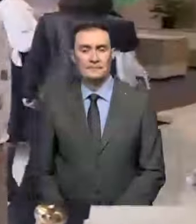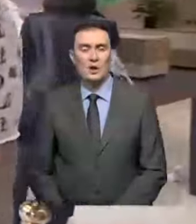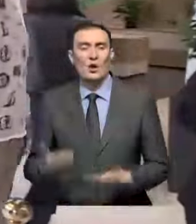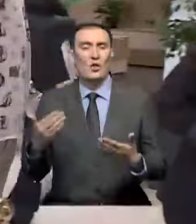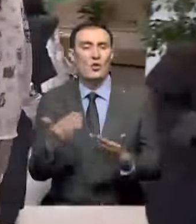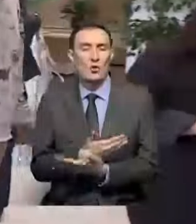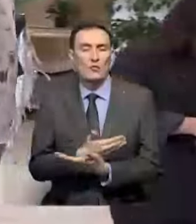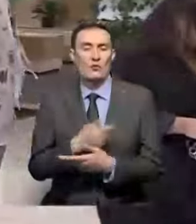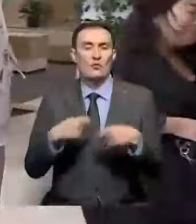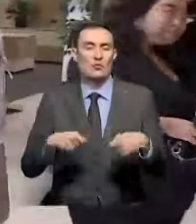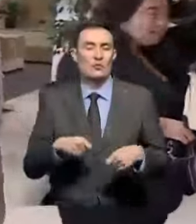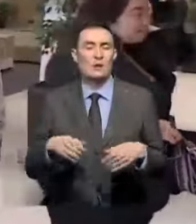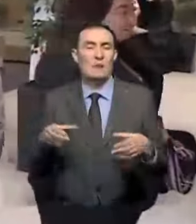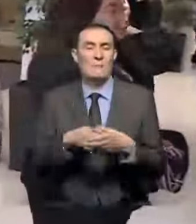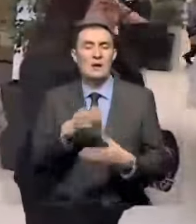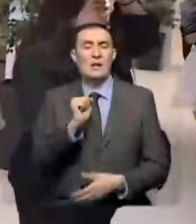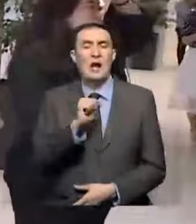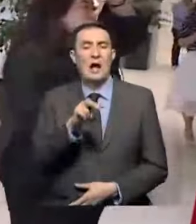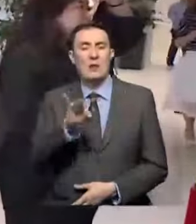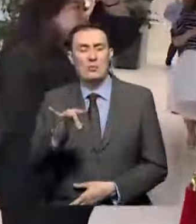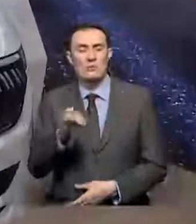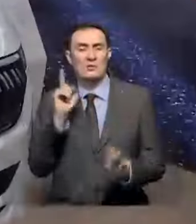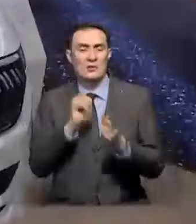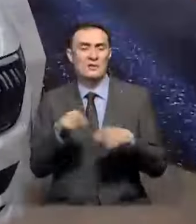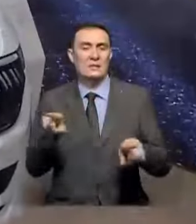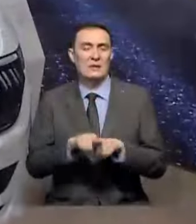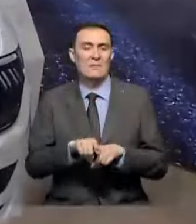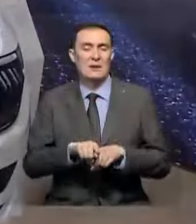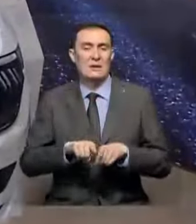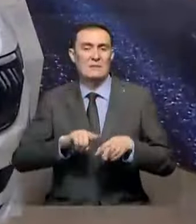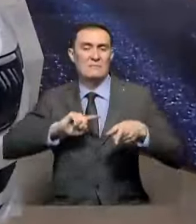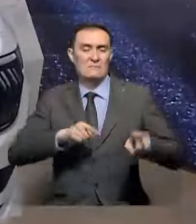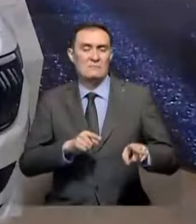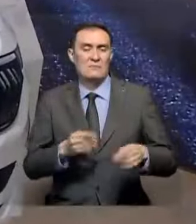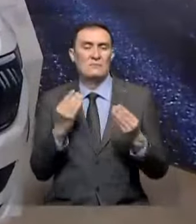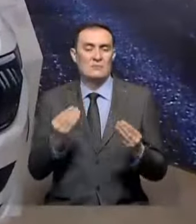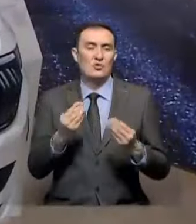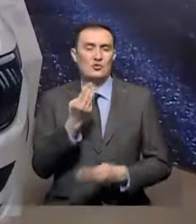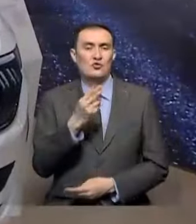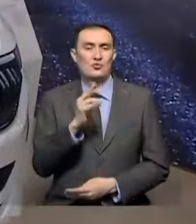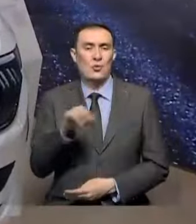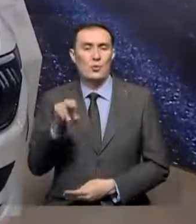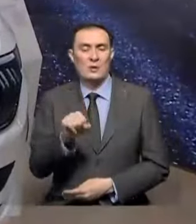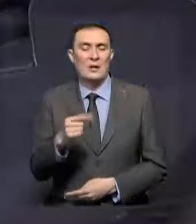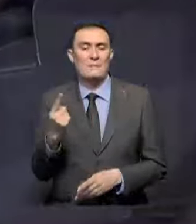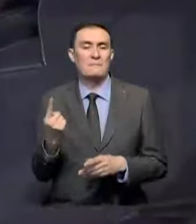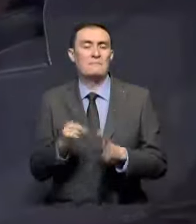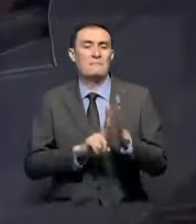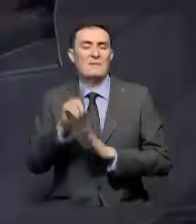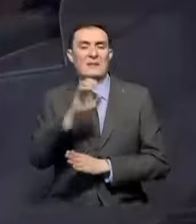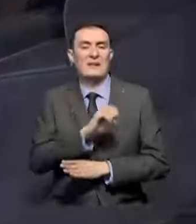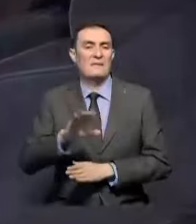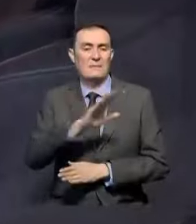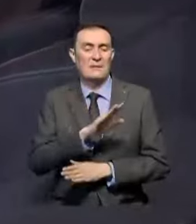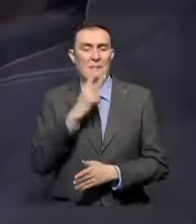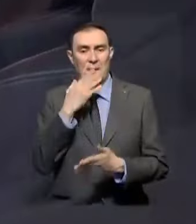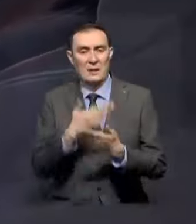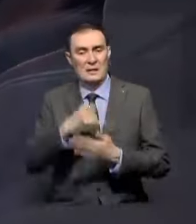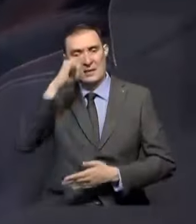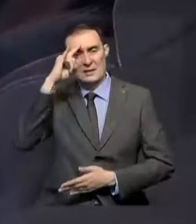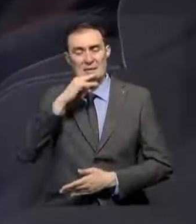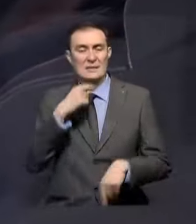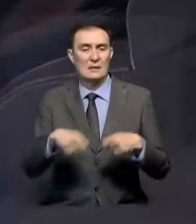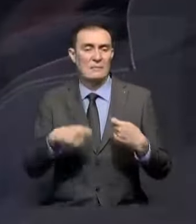новый шоу-рум казахстанская автокомпания алюр встречает Вот с таким внедорожником представительного класса от SK это первая ласточка Европейского бренда представлена на